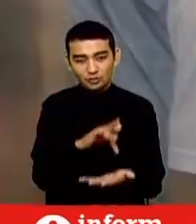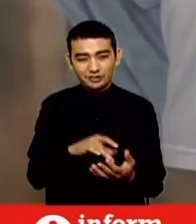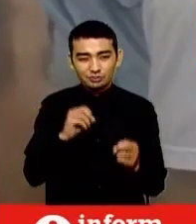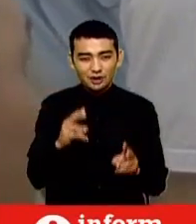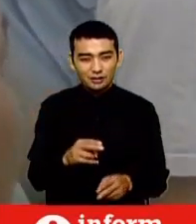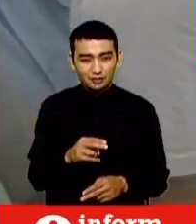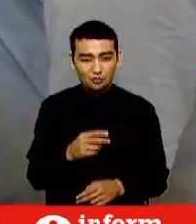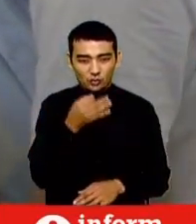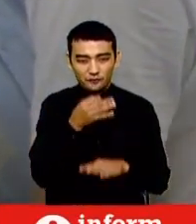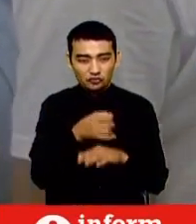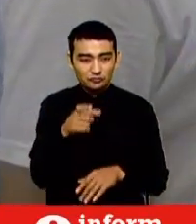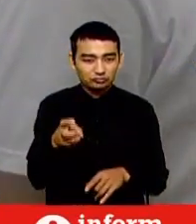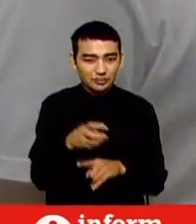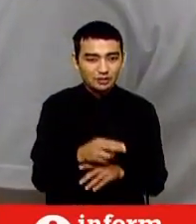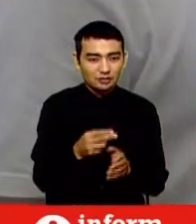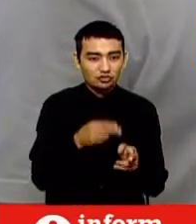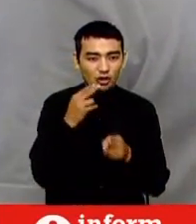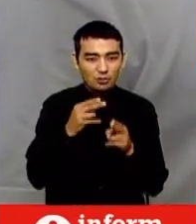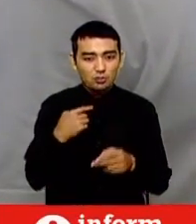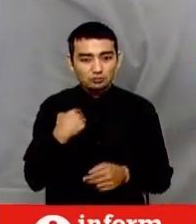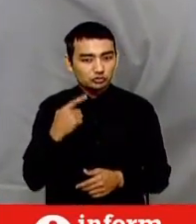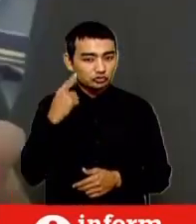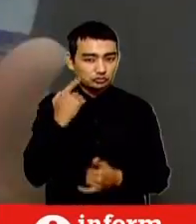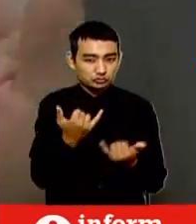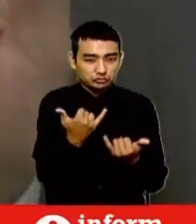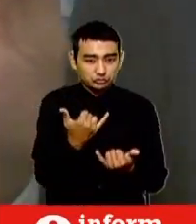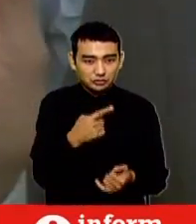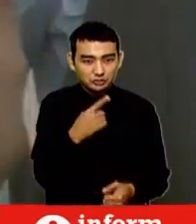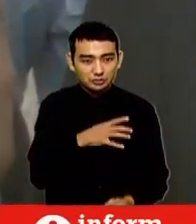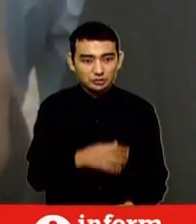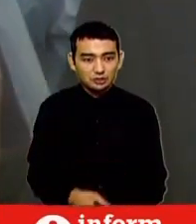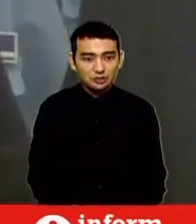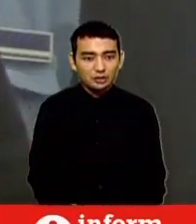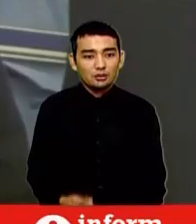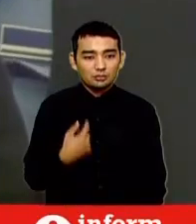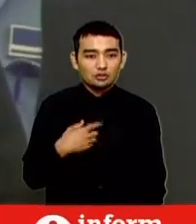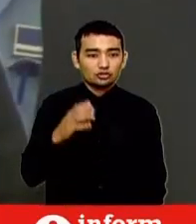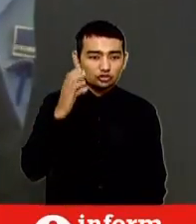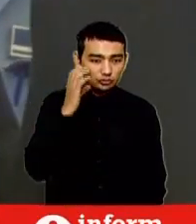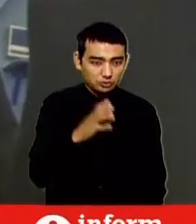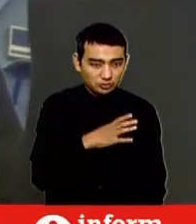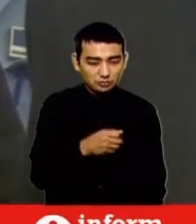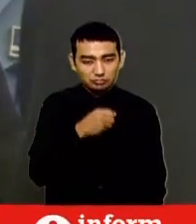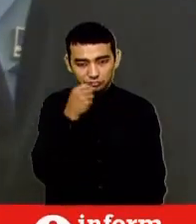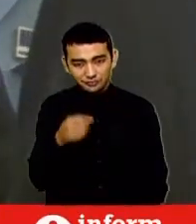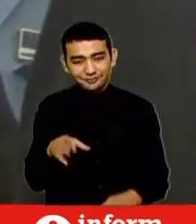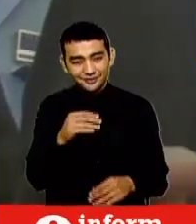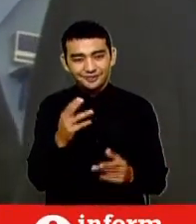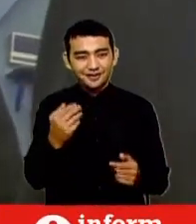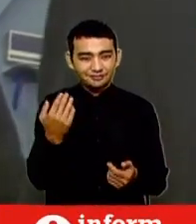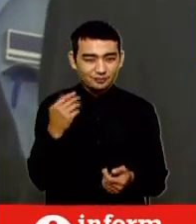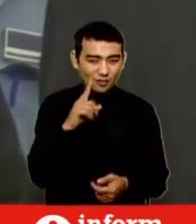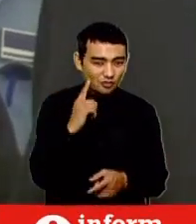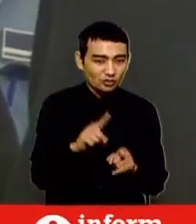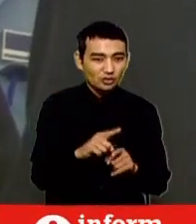жауапты маман теміржолшылар шағымынан енді ғана хабардар болғандай. Біздің барлықтарымыз жаңа тыңдадық, ақсақалымызды да бекеңде тыңдадық, жастарды